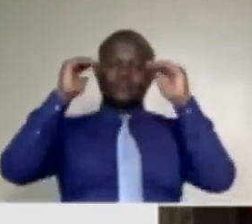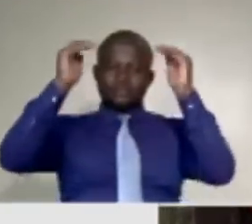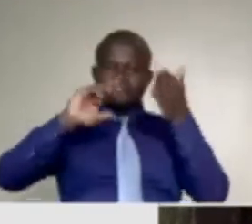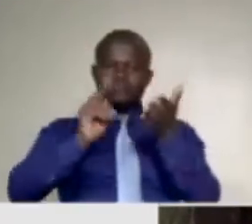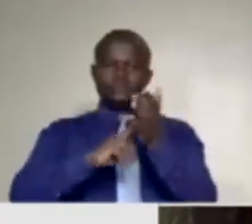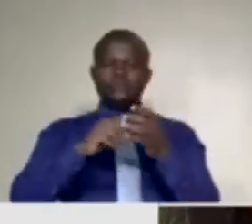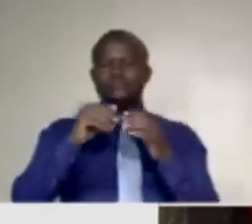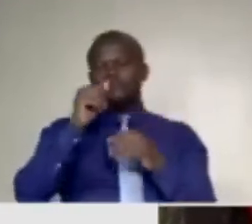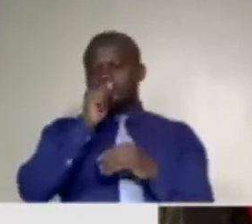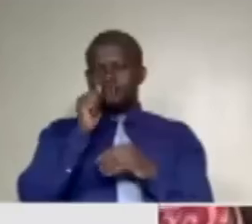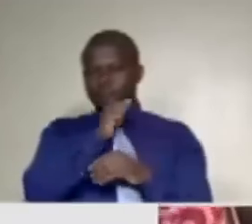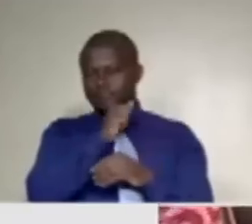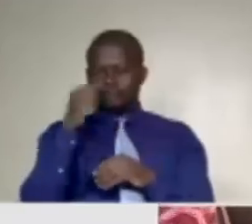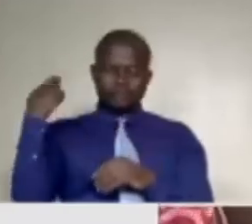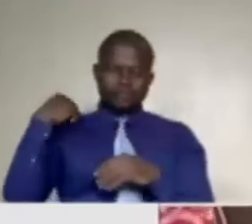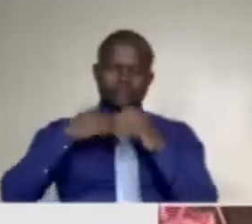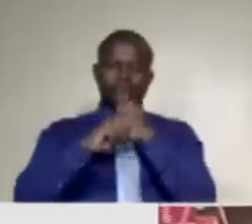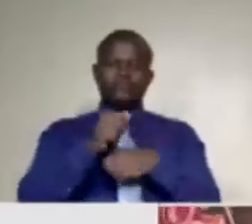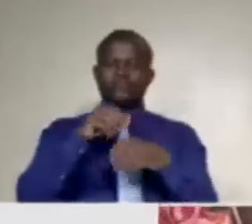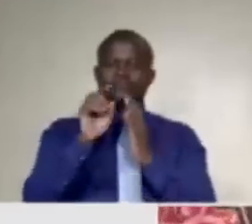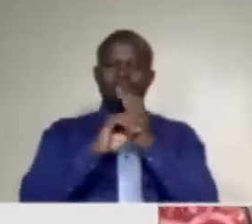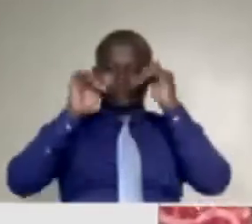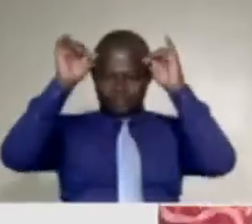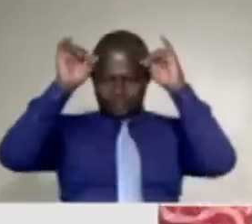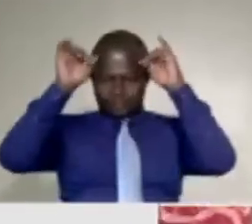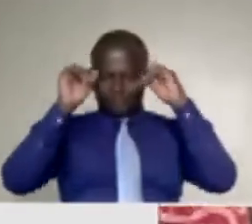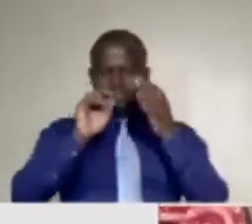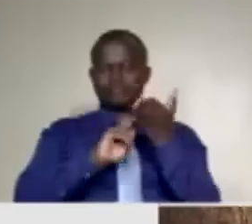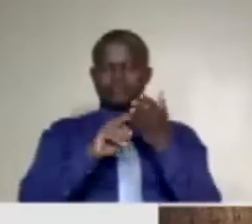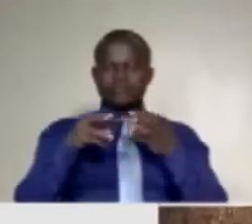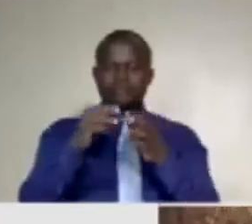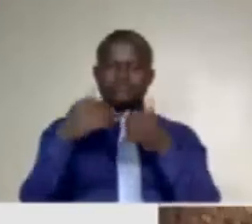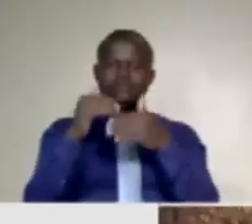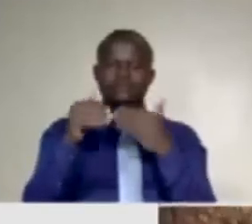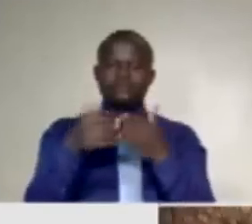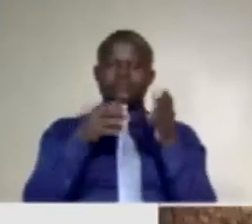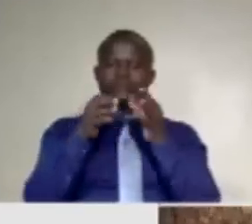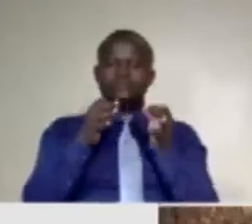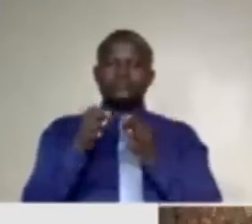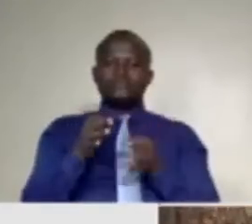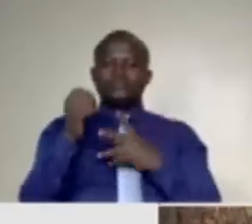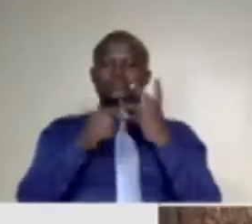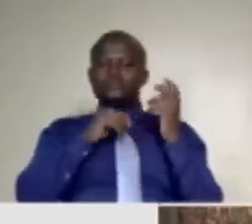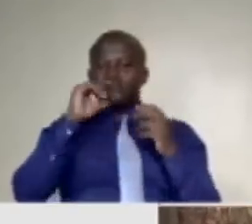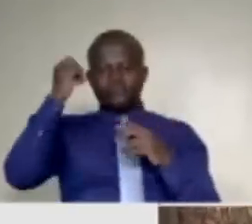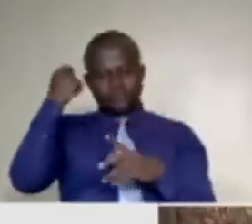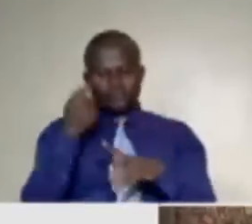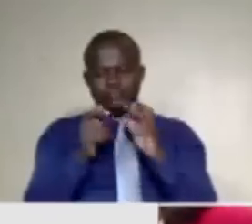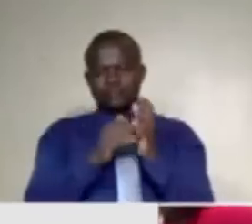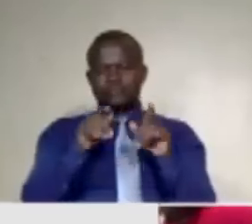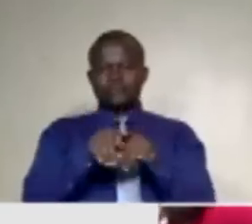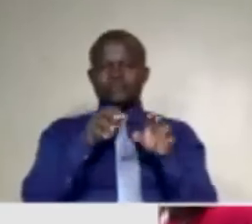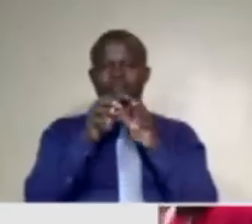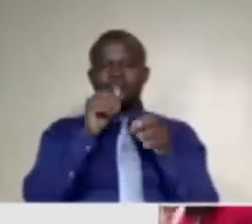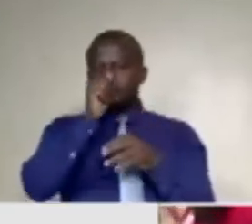binemezwa n'umuhuzabikorwa wa Ejo Heza mu karere ka Nyagatare. Ibanga ryakoreshejwe ngo ni ukwegera abaturage no kubasobanurira ibyo batumvaga nk'uko